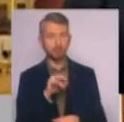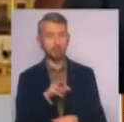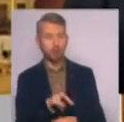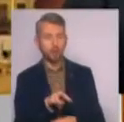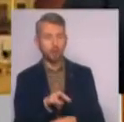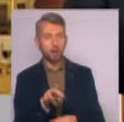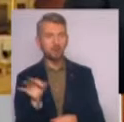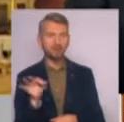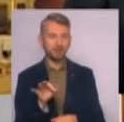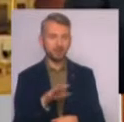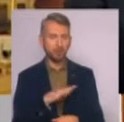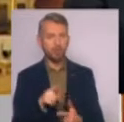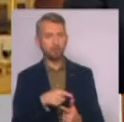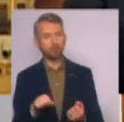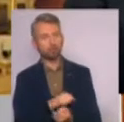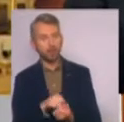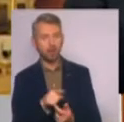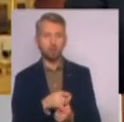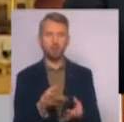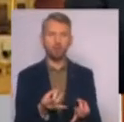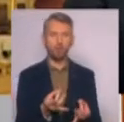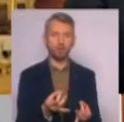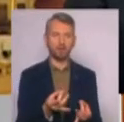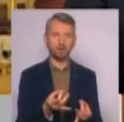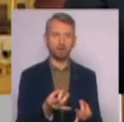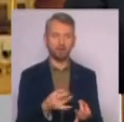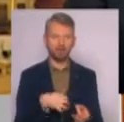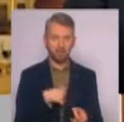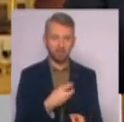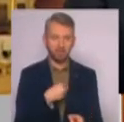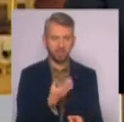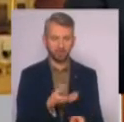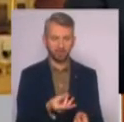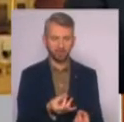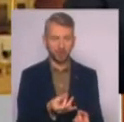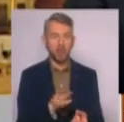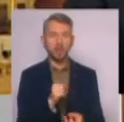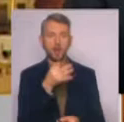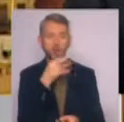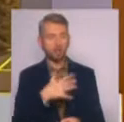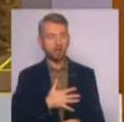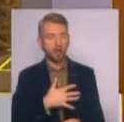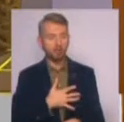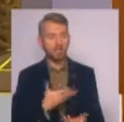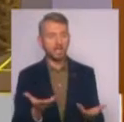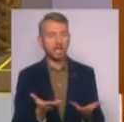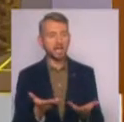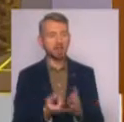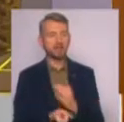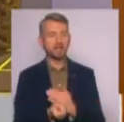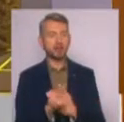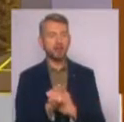частіше буває або сухий, або вологий, тобто з виділенням мокротиння. Але любий кашель, який